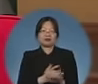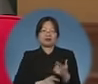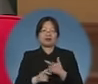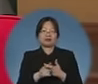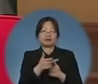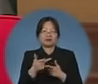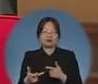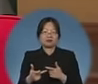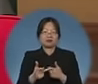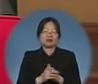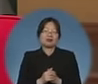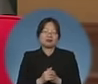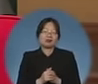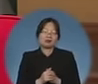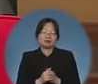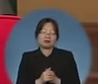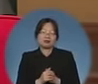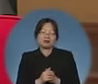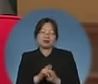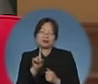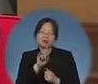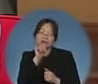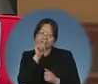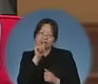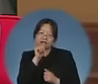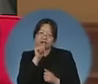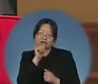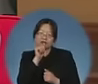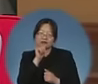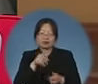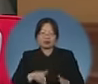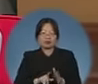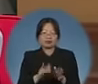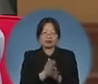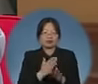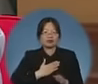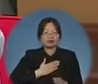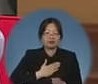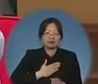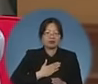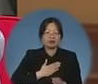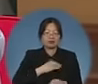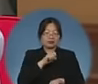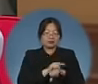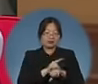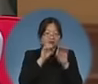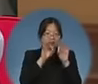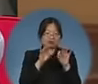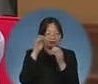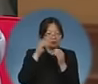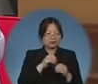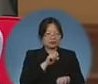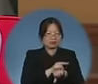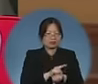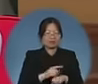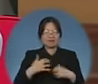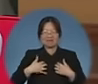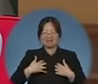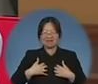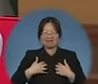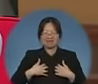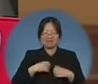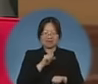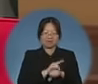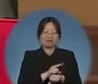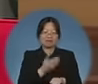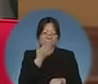훨씬 큰 공산이 있는 것은 그분이 약간 선천적인 정서적인 어떤 기질이 유전적 기질이 그렇죠. 쾌활한